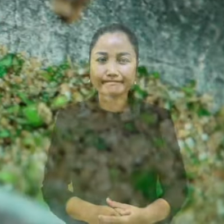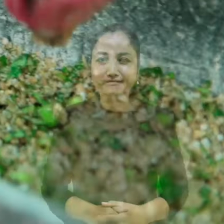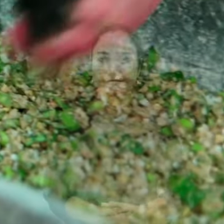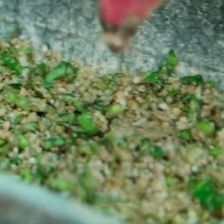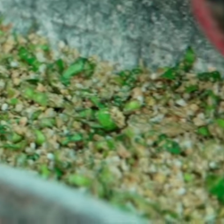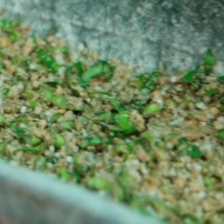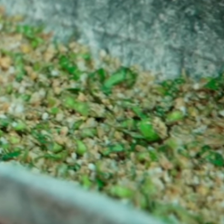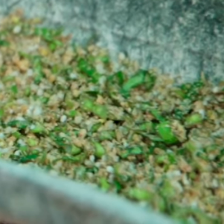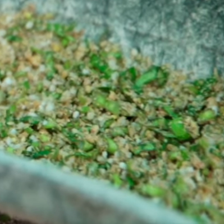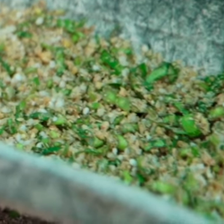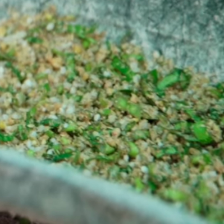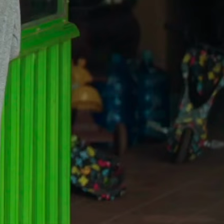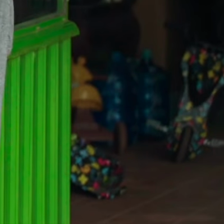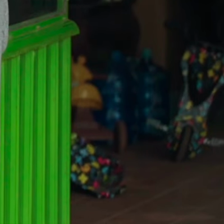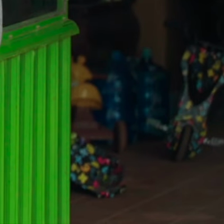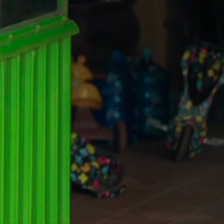tập bì tập bìa.